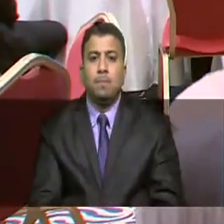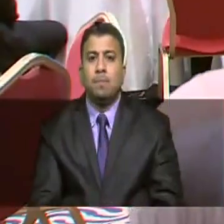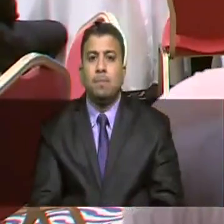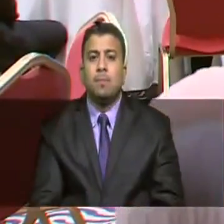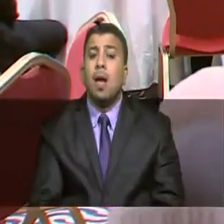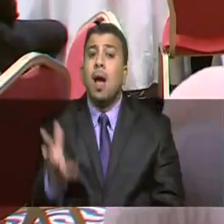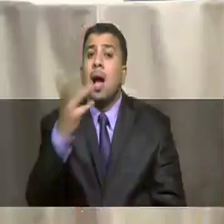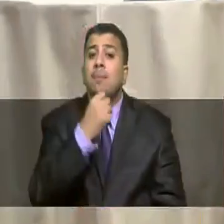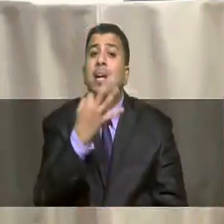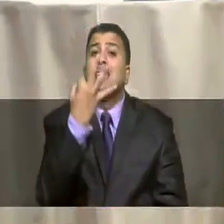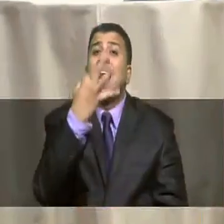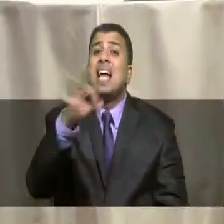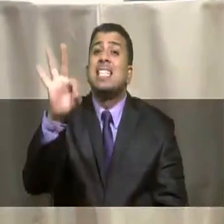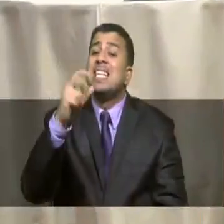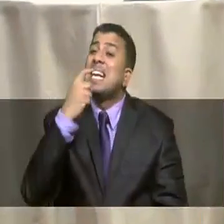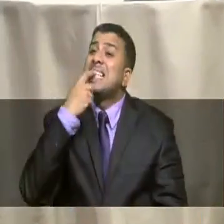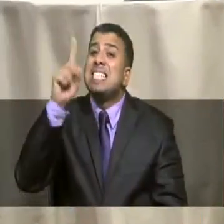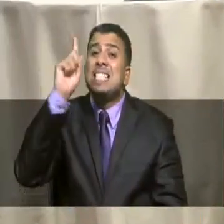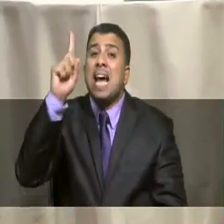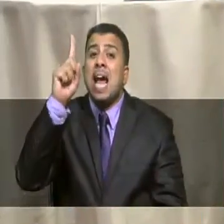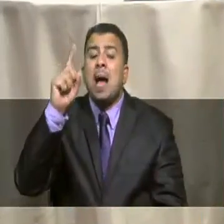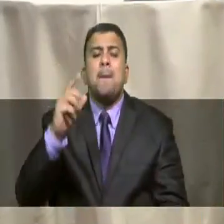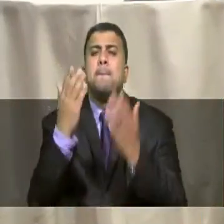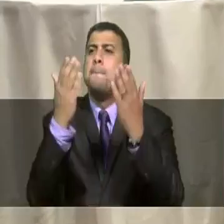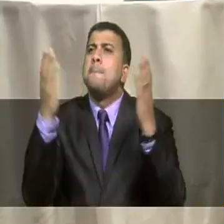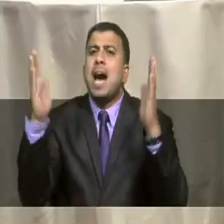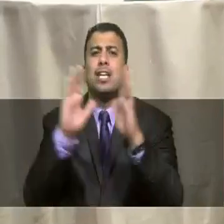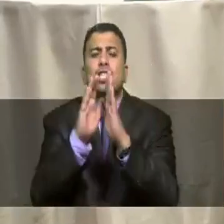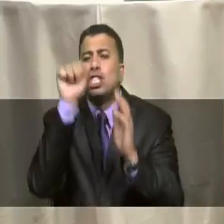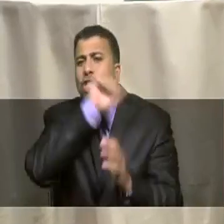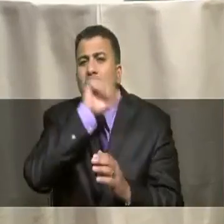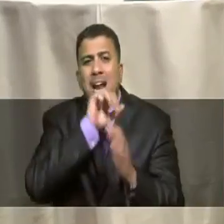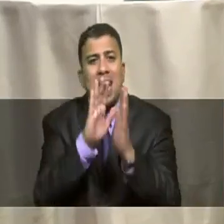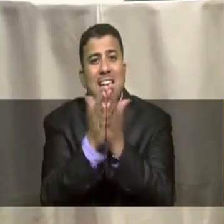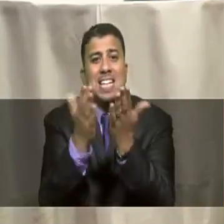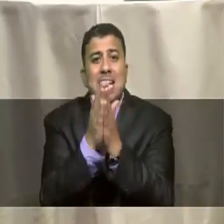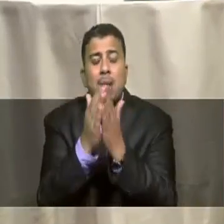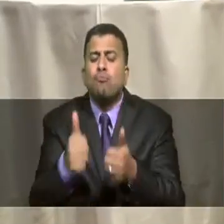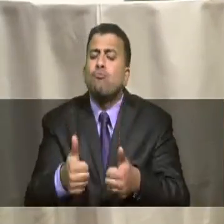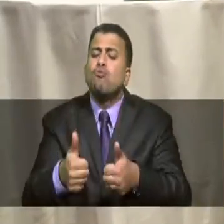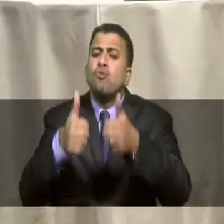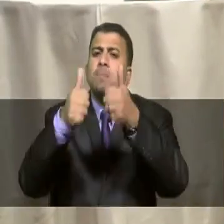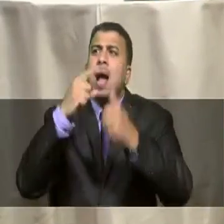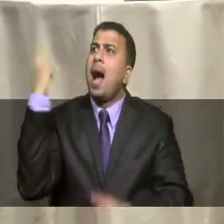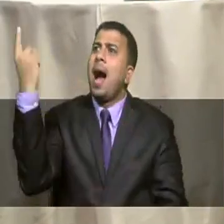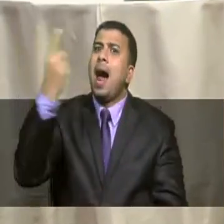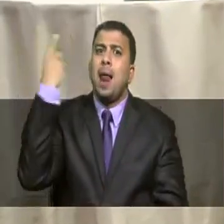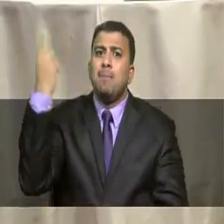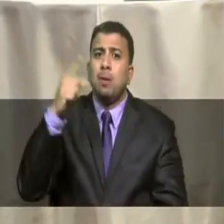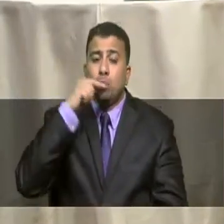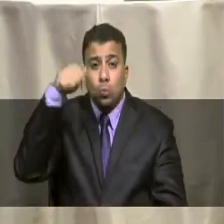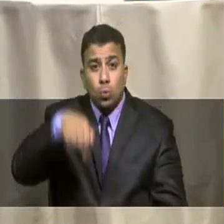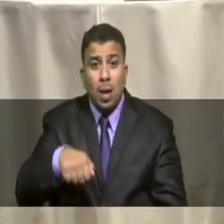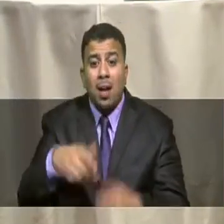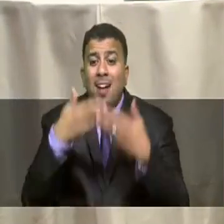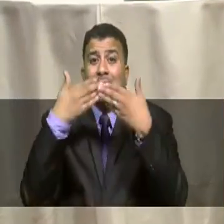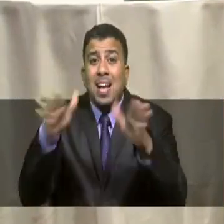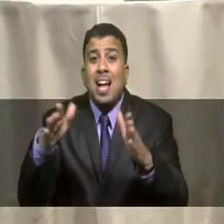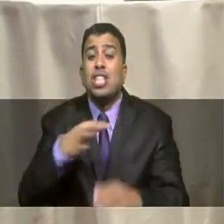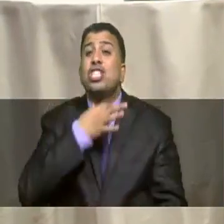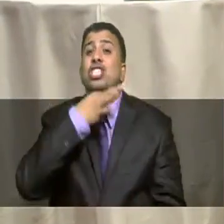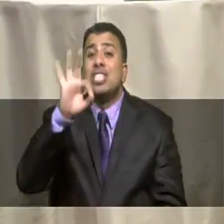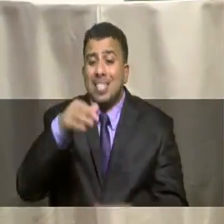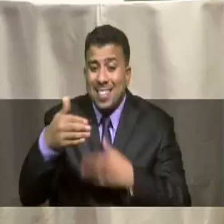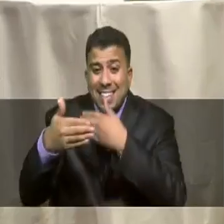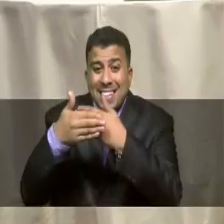أكثر من 30 عاما حقق معرض الشارقة الدولي للكتاب نجاحات عالمية، وها هو اليوم قبل انطلاق دورته